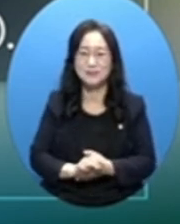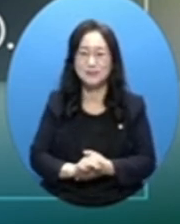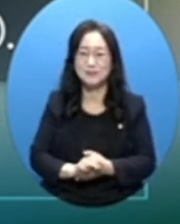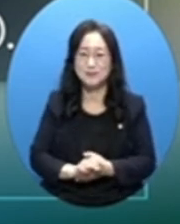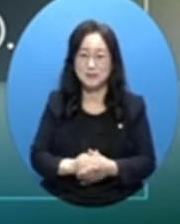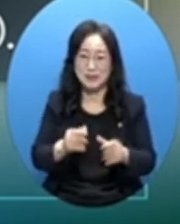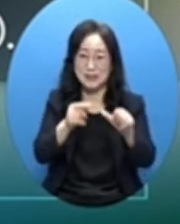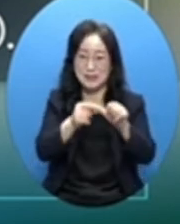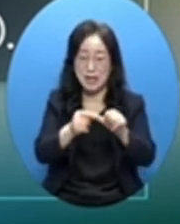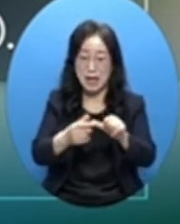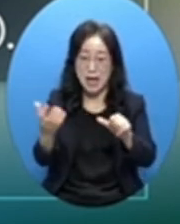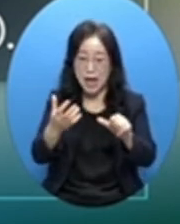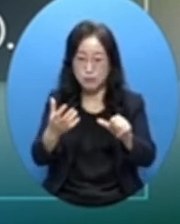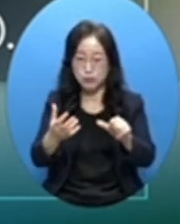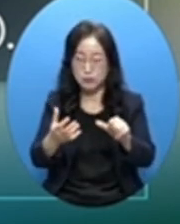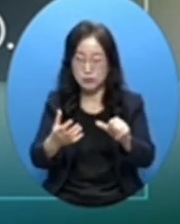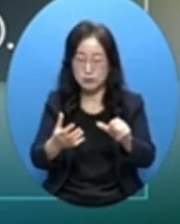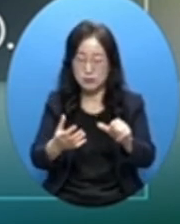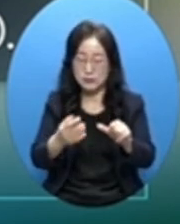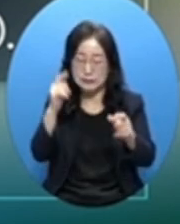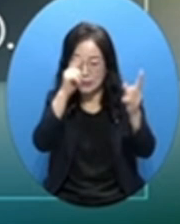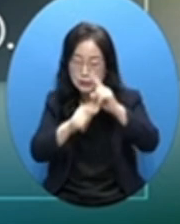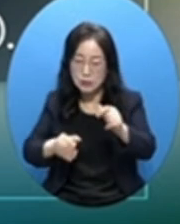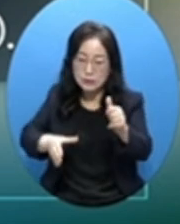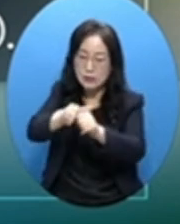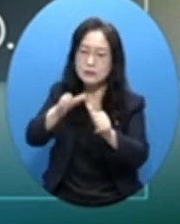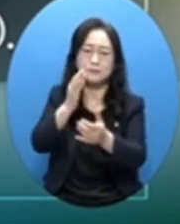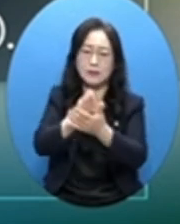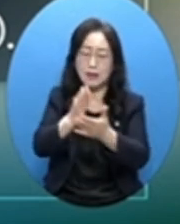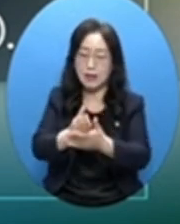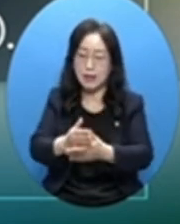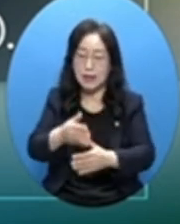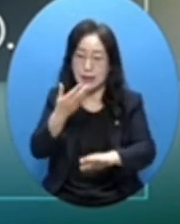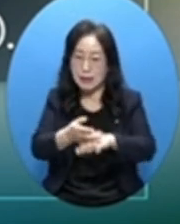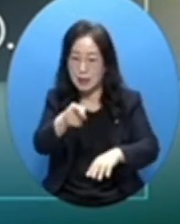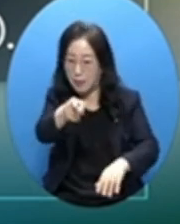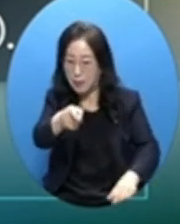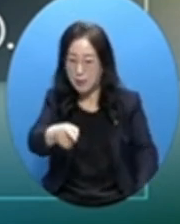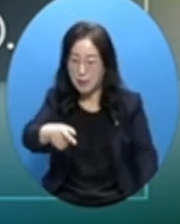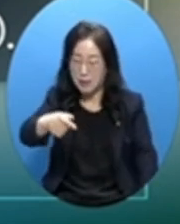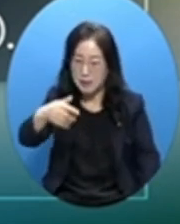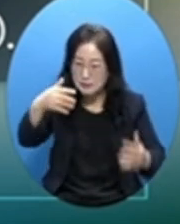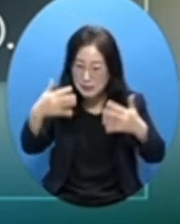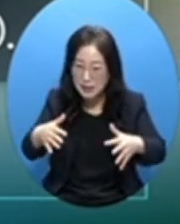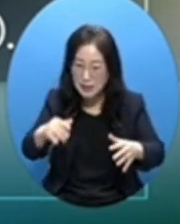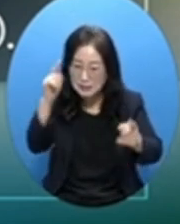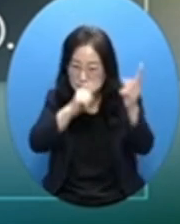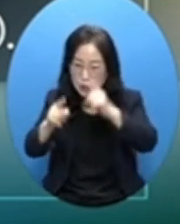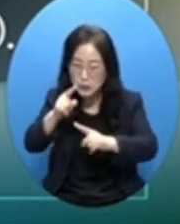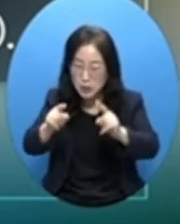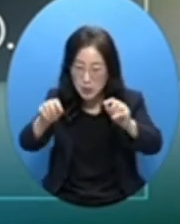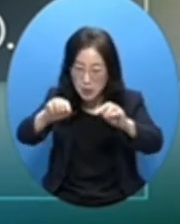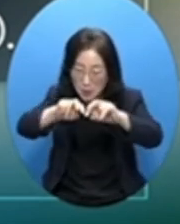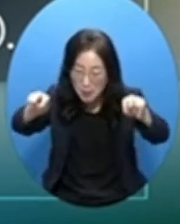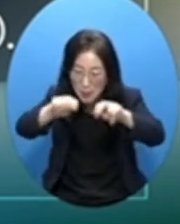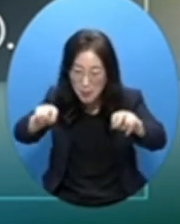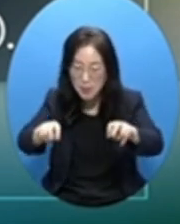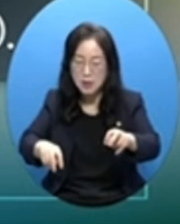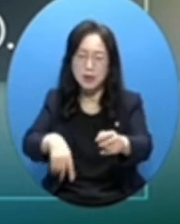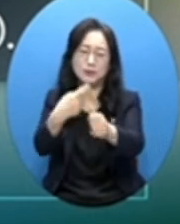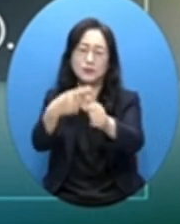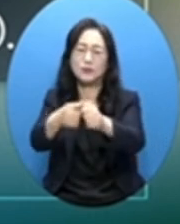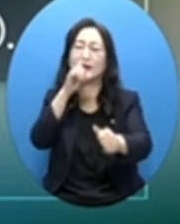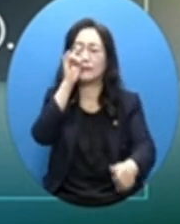다섯 번째, 아픈 곳을 건드리지 말아라. 상대편의 약점, 상처를 들춰서 상대편의 흉을 보면 안